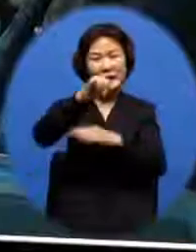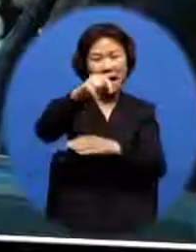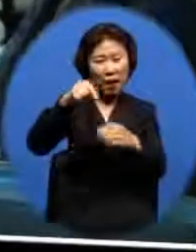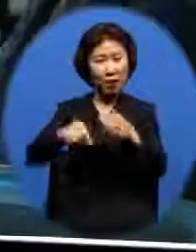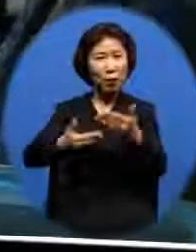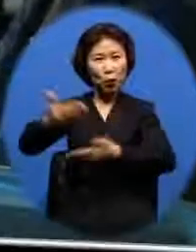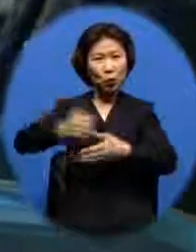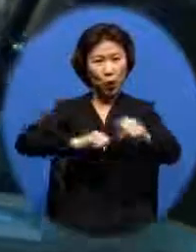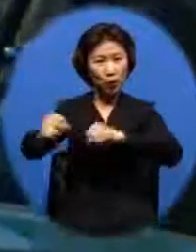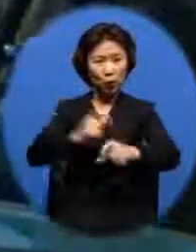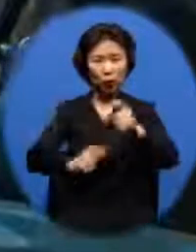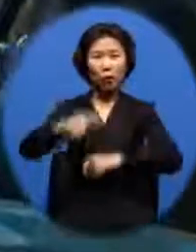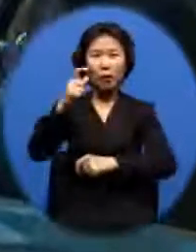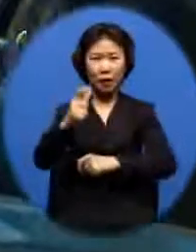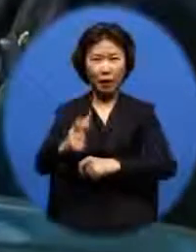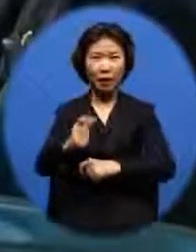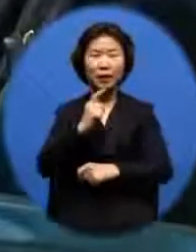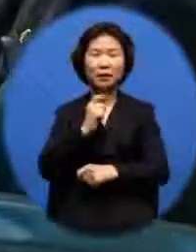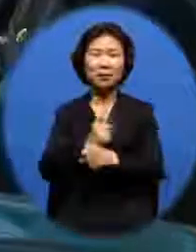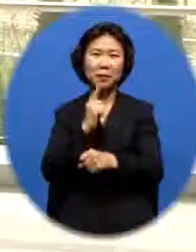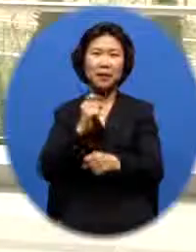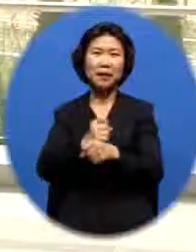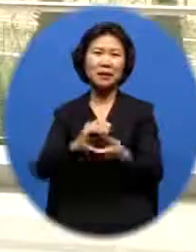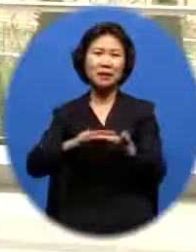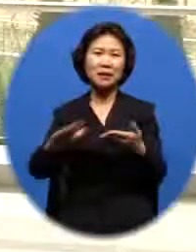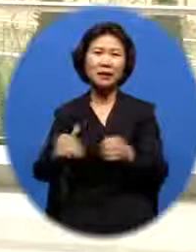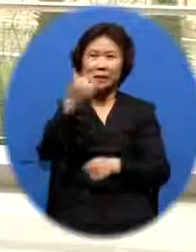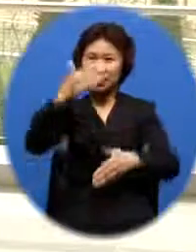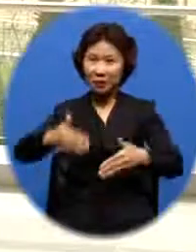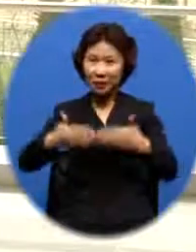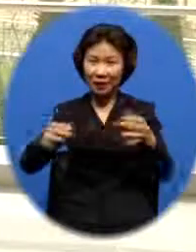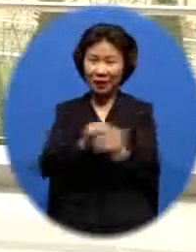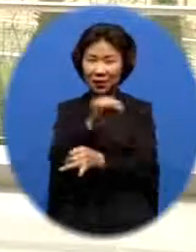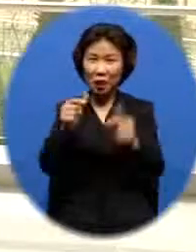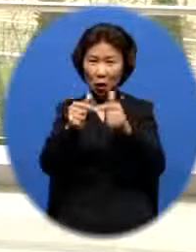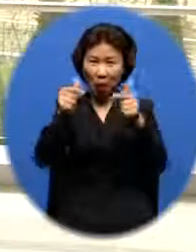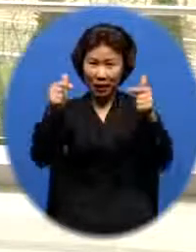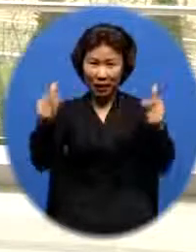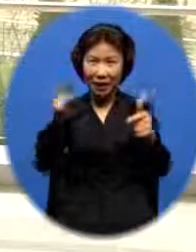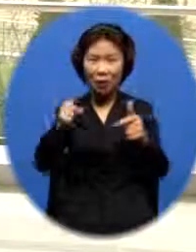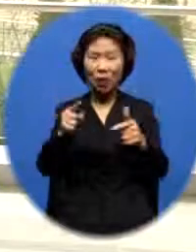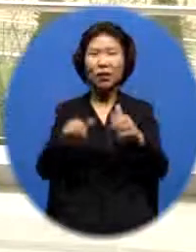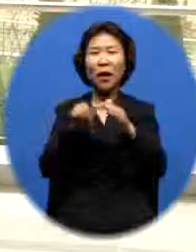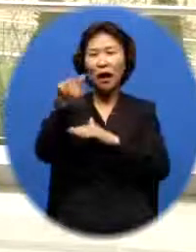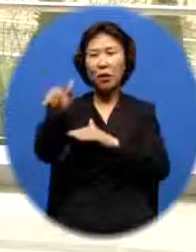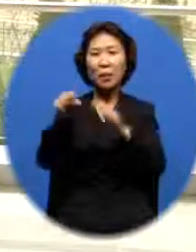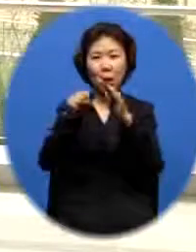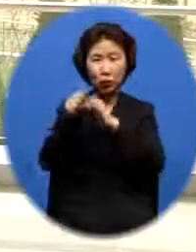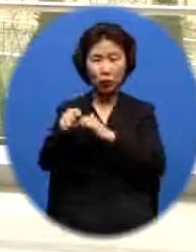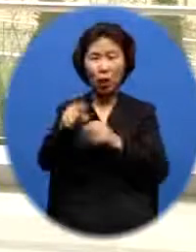더욱더 강화해 나가도록 하겠습니다. 충남의 경제 영토 확대에 초점을 맞춘 이번 해외 방문은 소기의